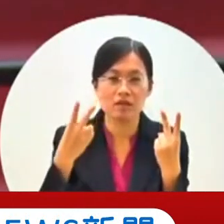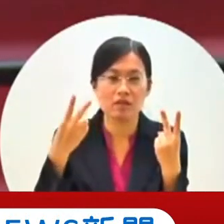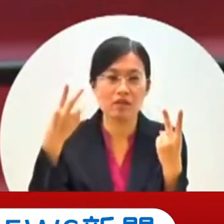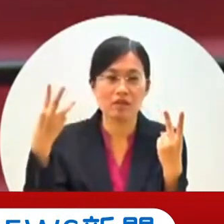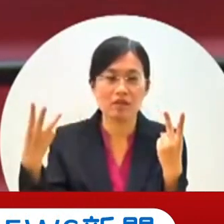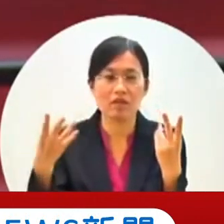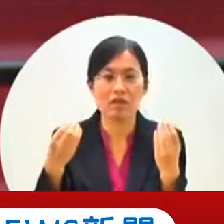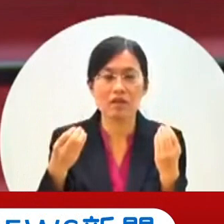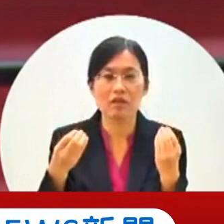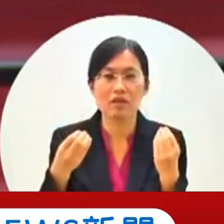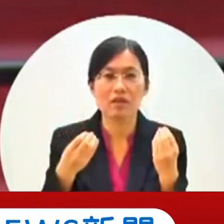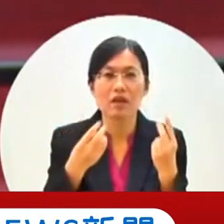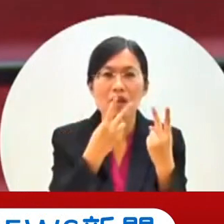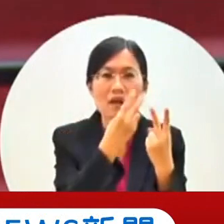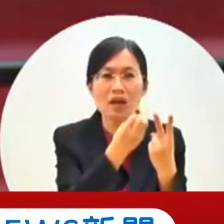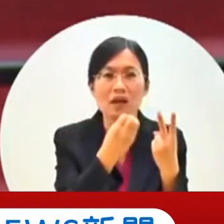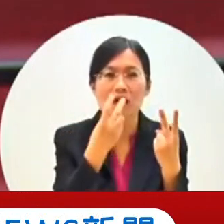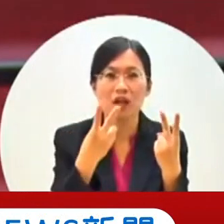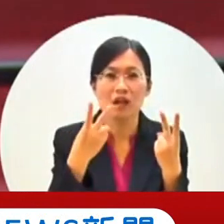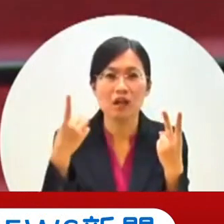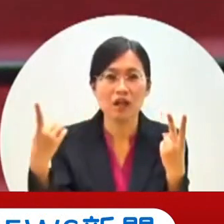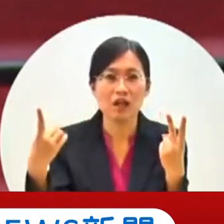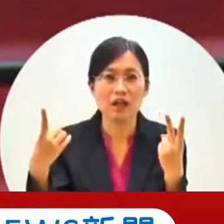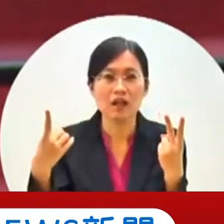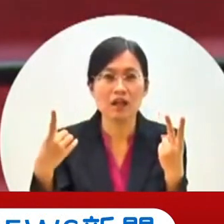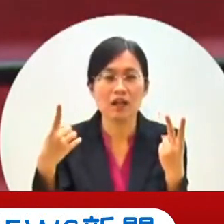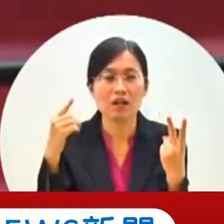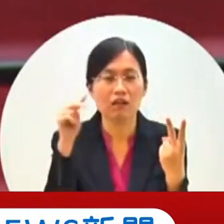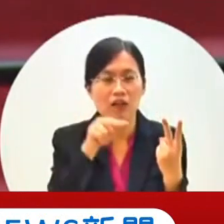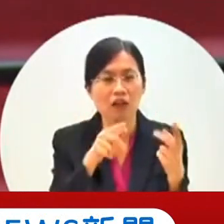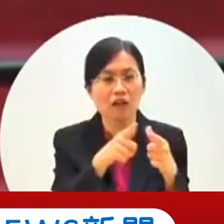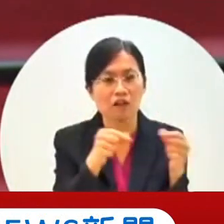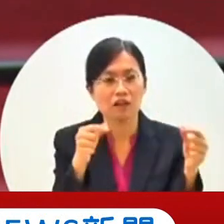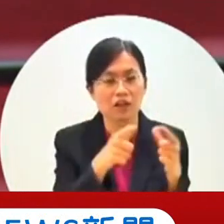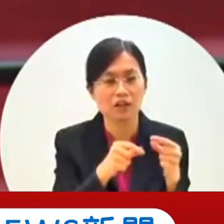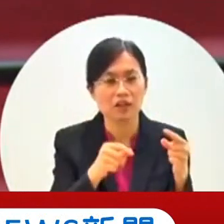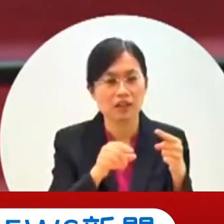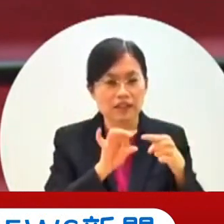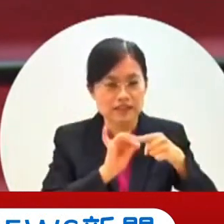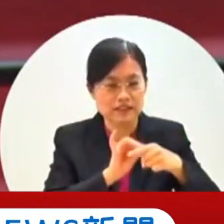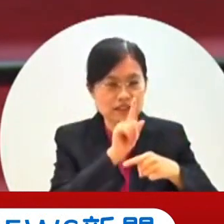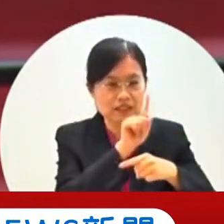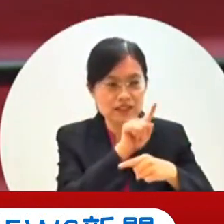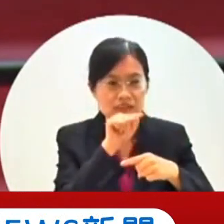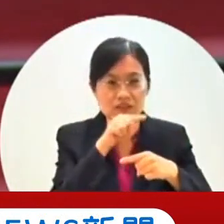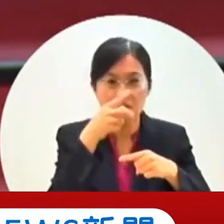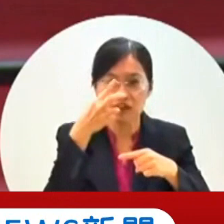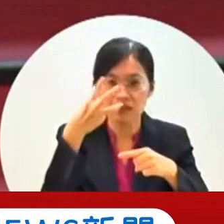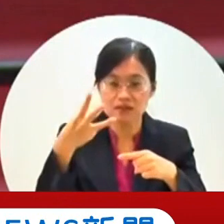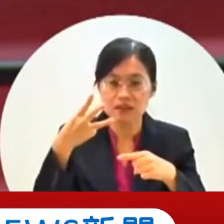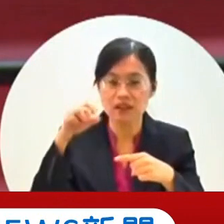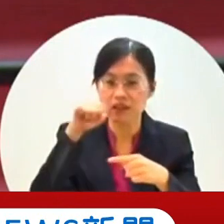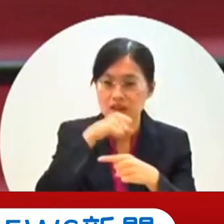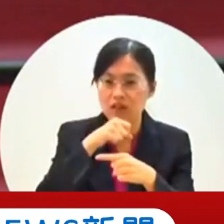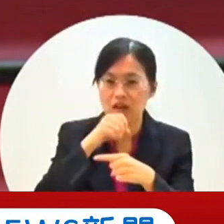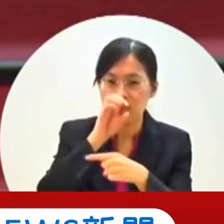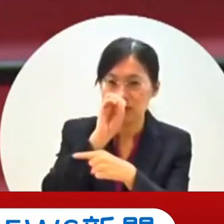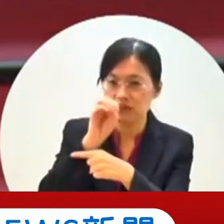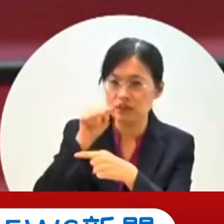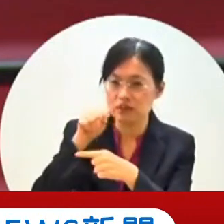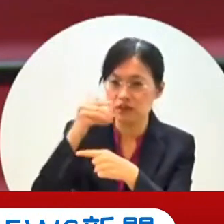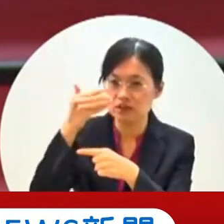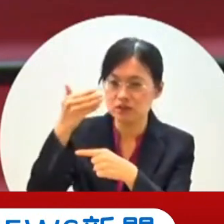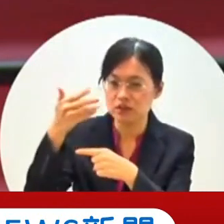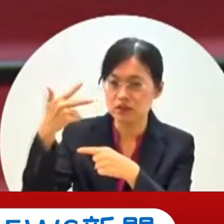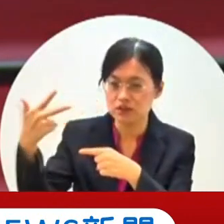到2021，所以拿2021的数据去看，日本是千分之1.3台湾是0.97